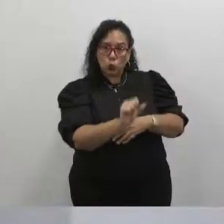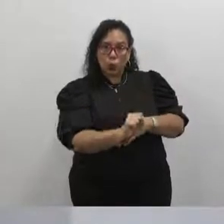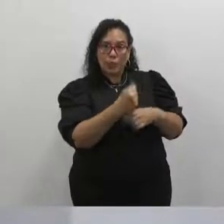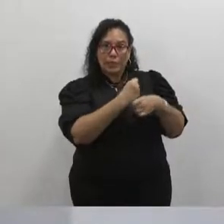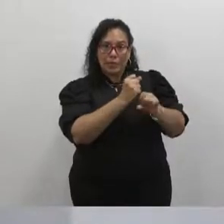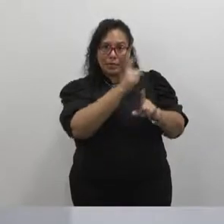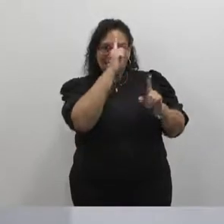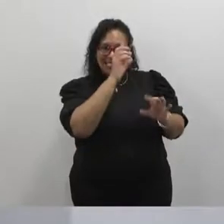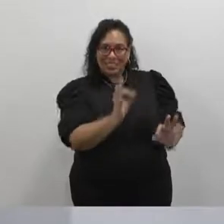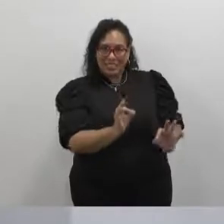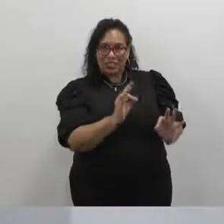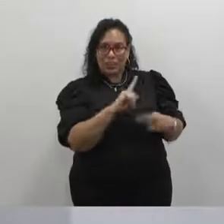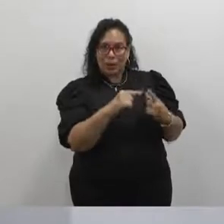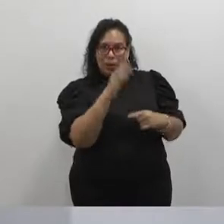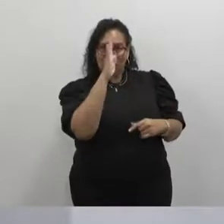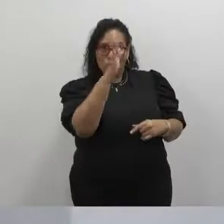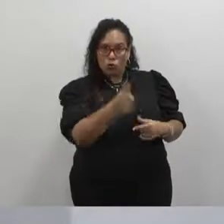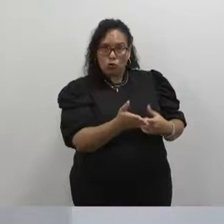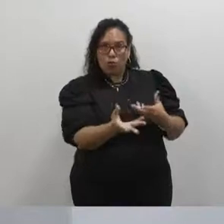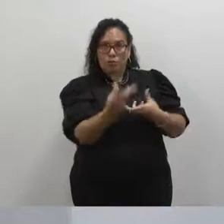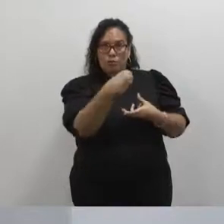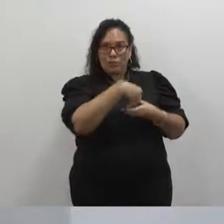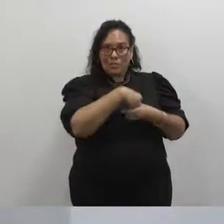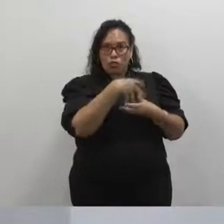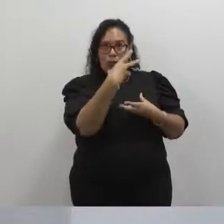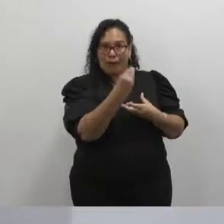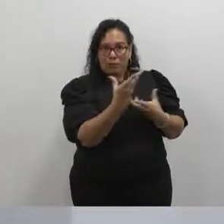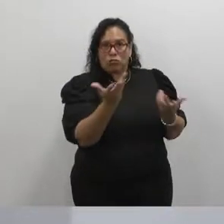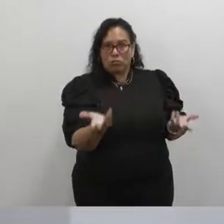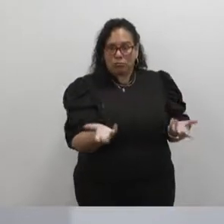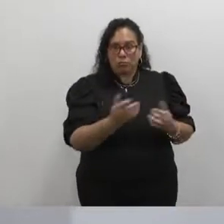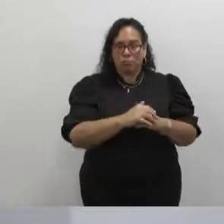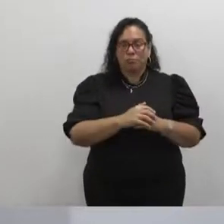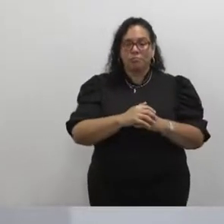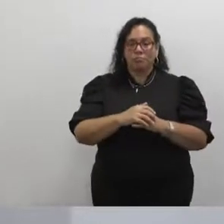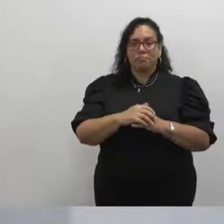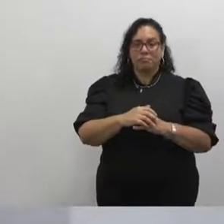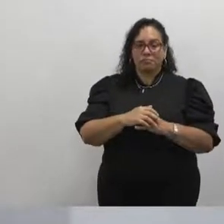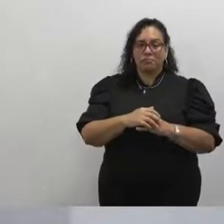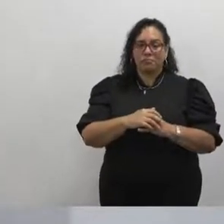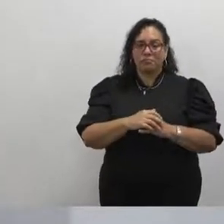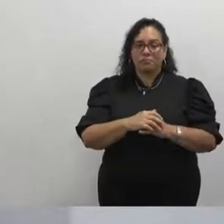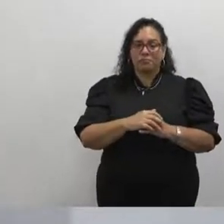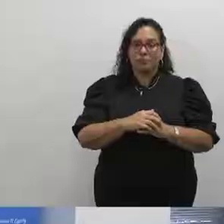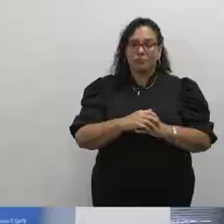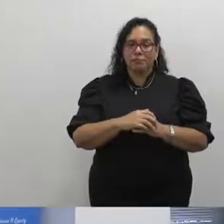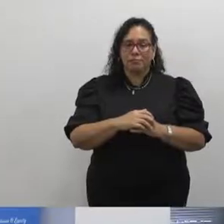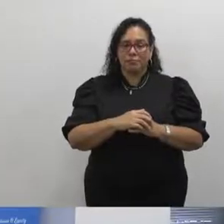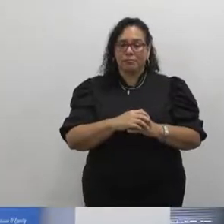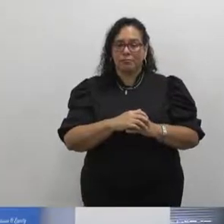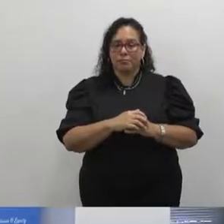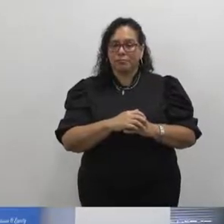dân ta tập pra âm bi ốp co đại dương miến âm vút đại dương miến